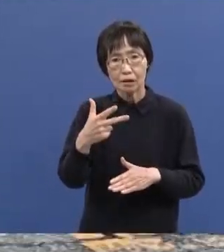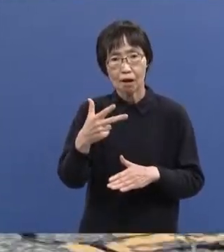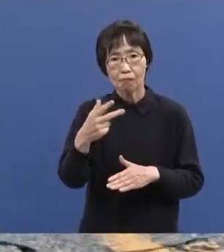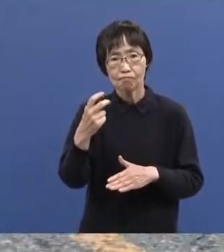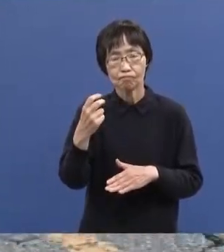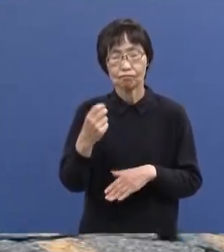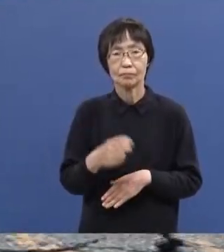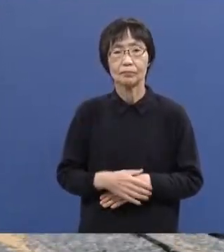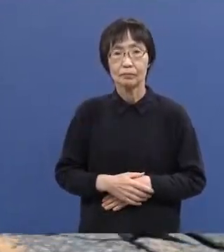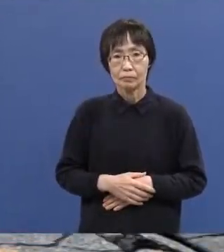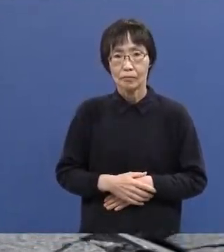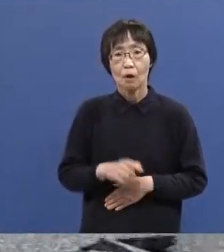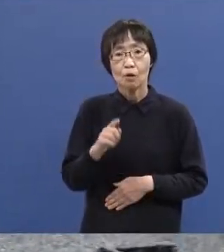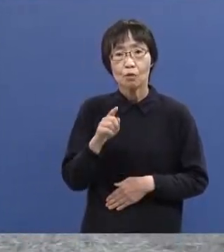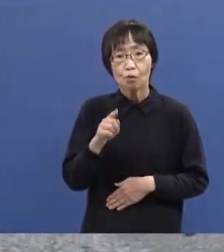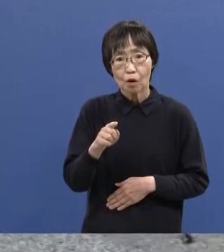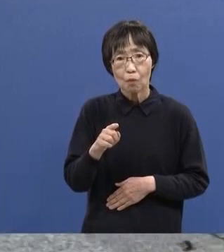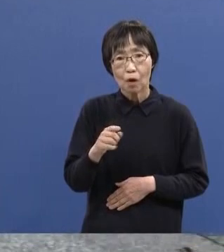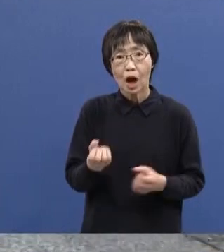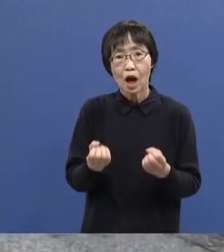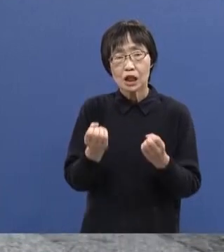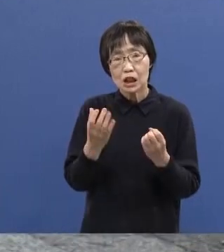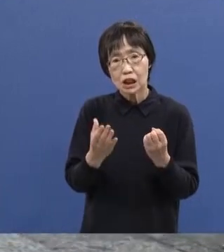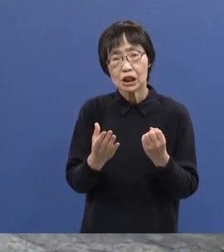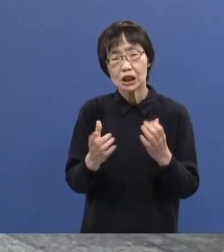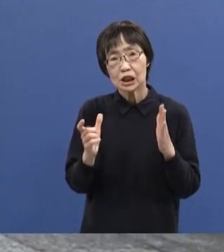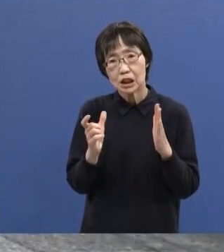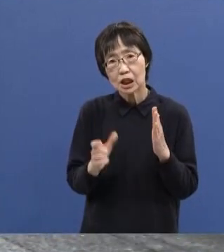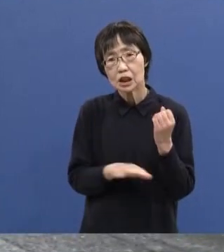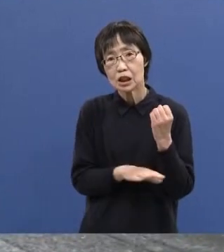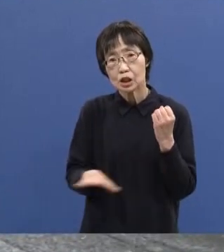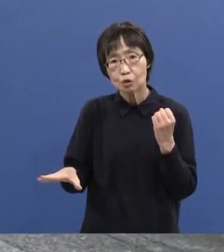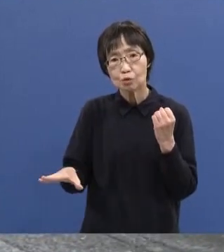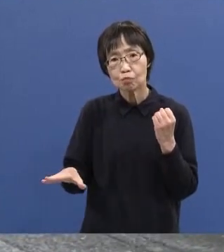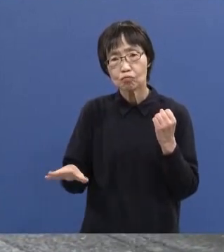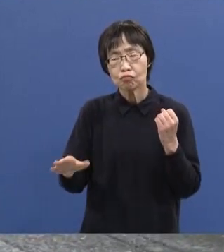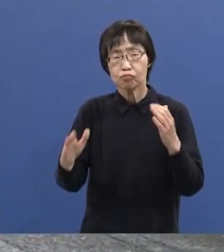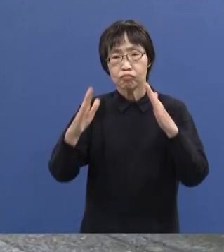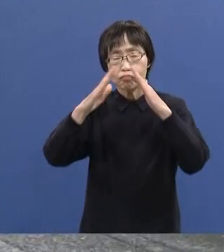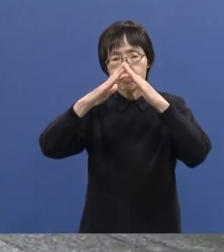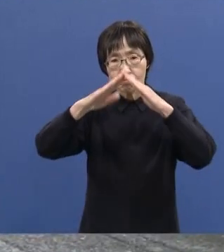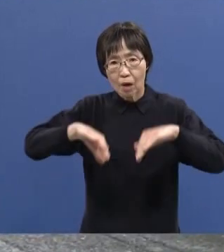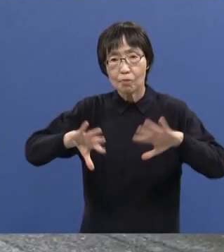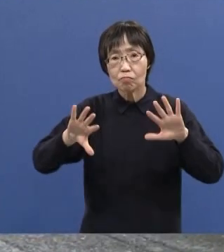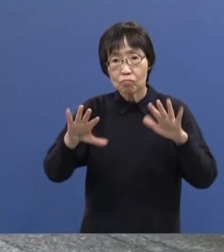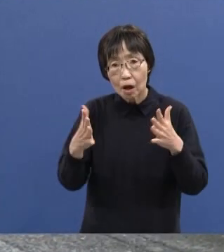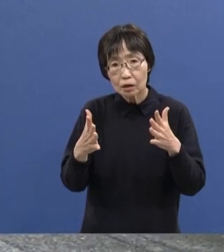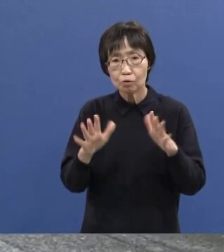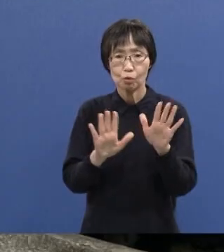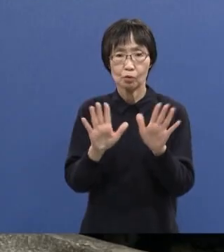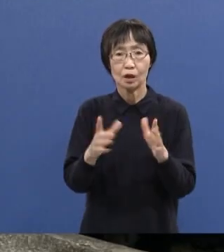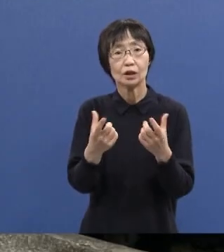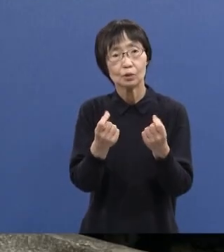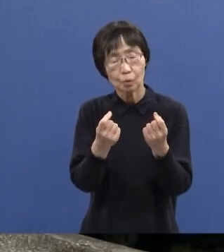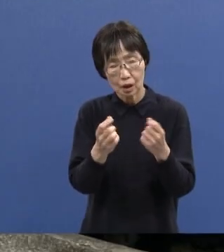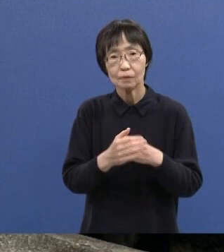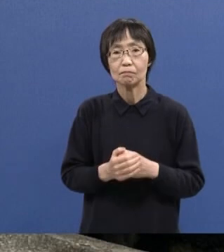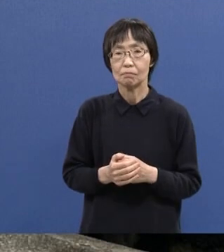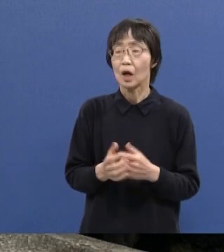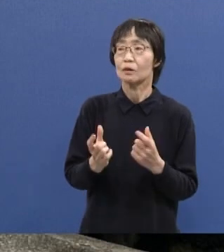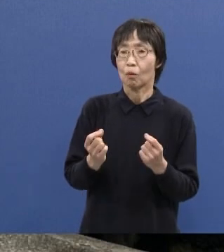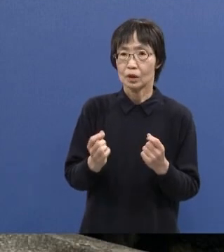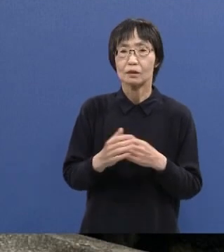が、新耐震基準では家屋の倒壊が生じない震度だったのではないですか？ そうです